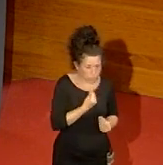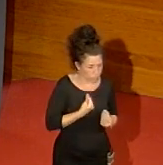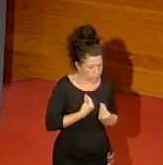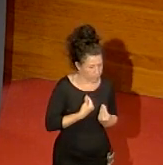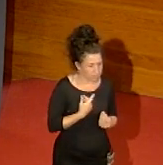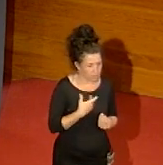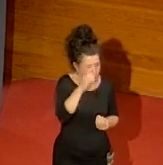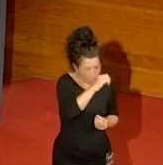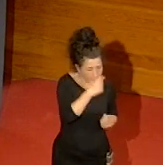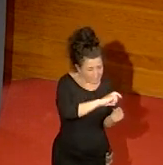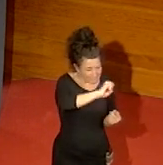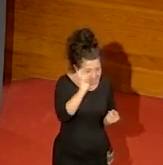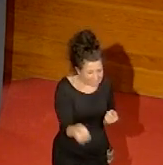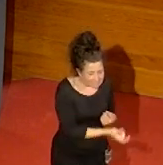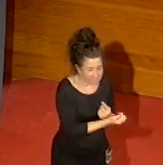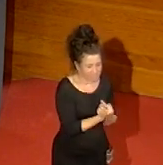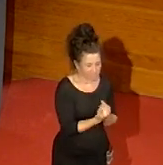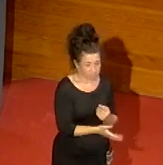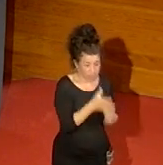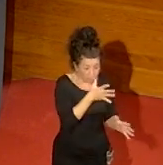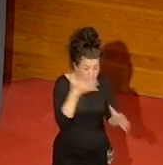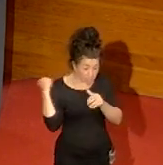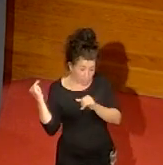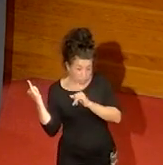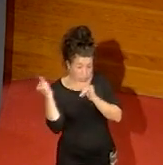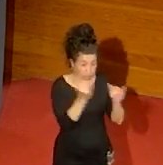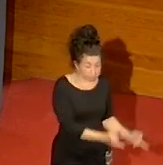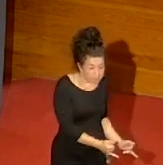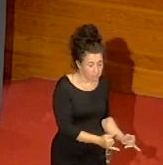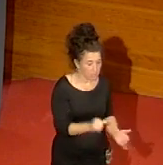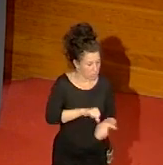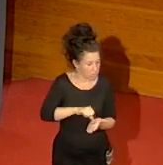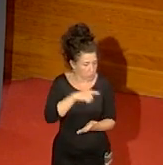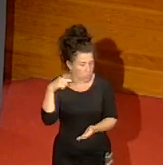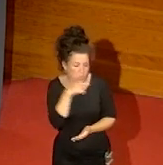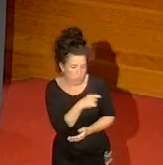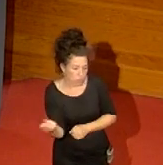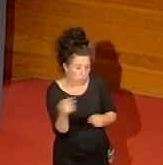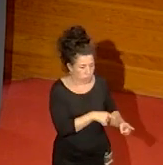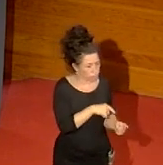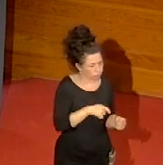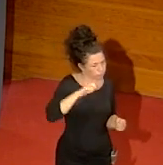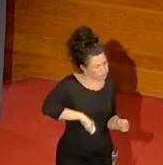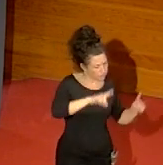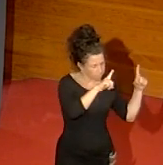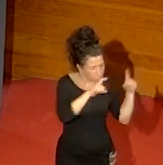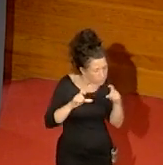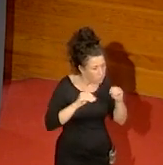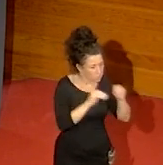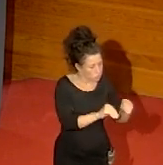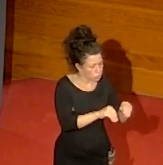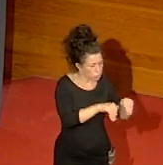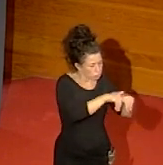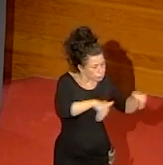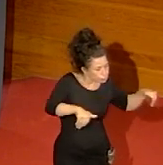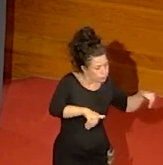Yuri eta Olek duela hamarkada bat etorri ziren San Petersburgotik. Yuri argazkilaria da, eta bere galeria ireki zuen